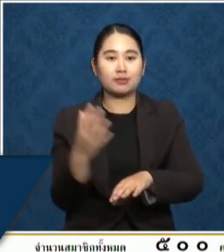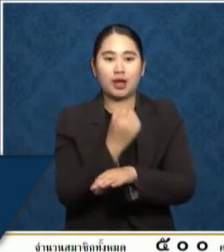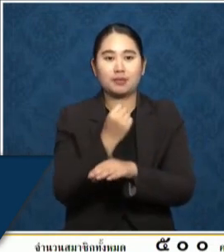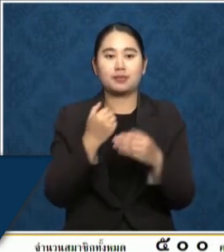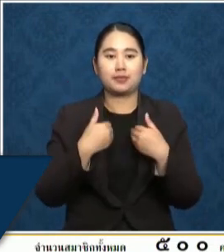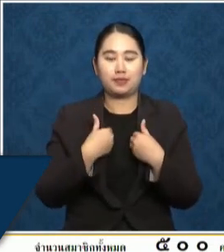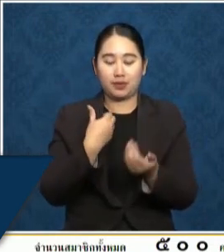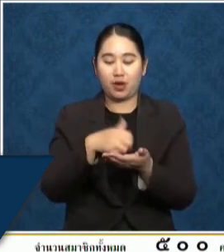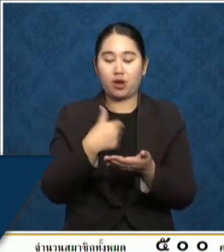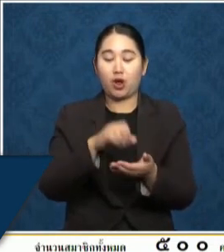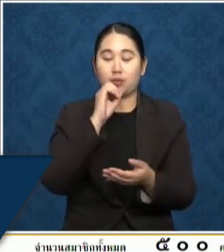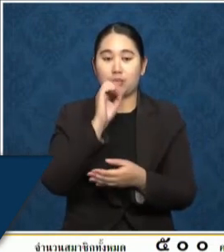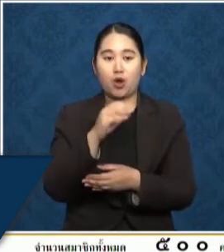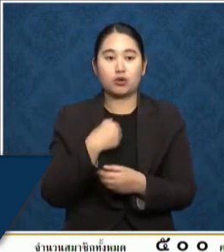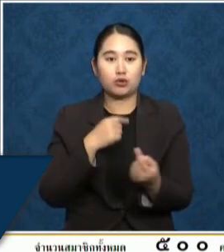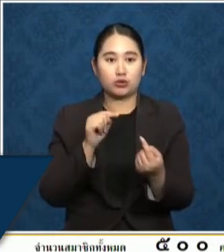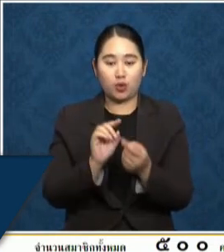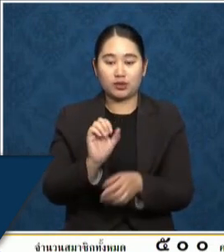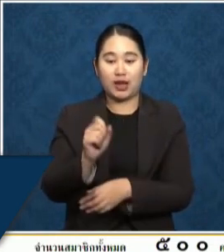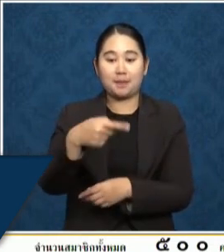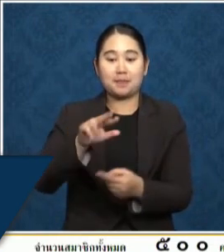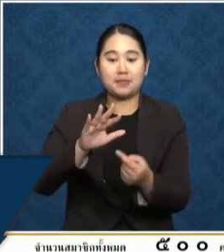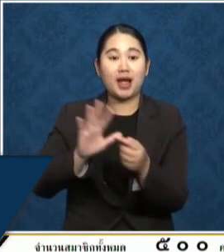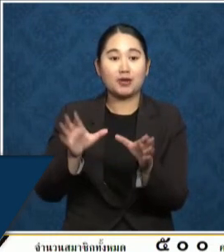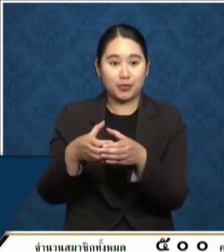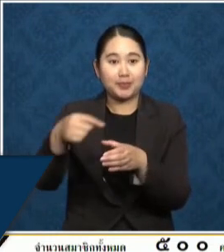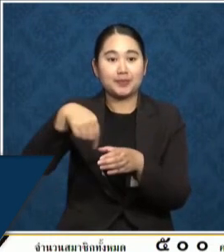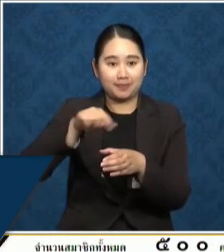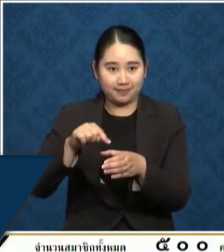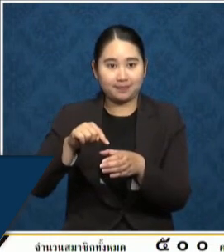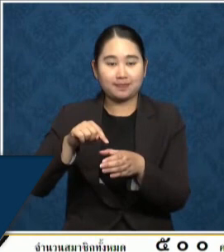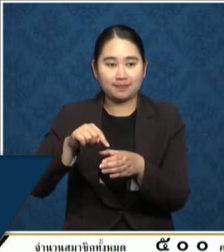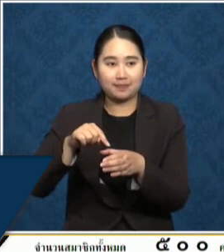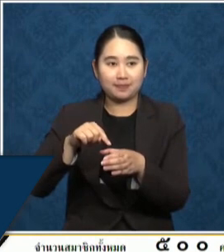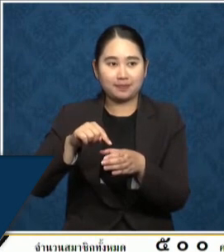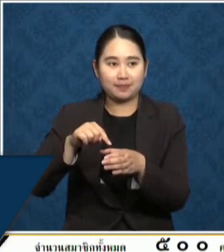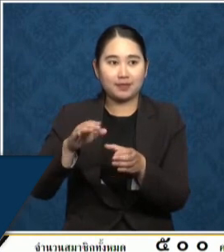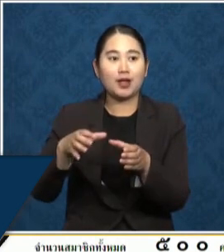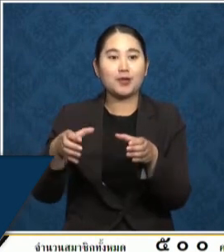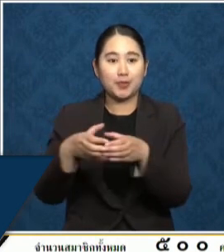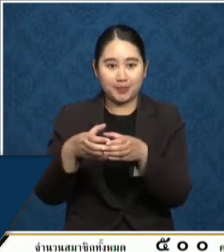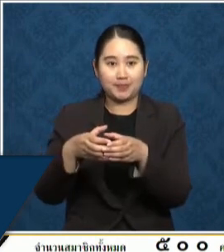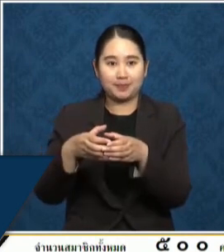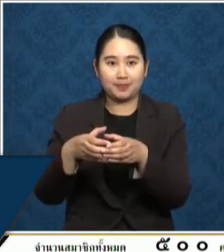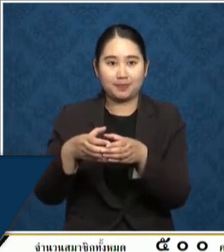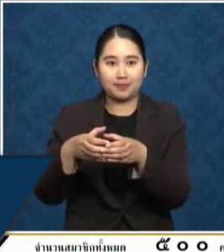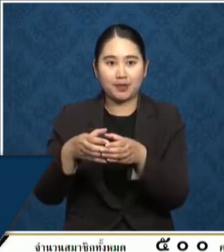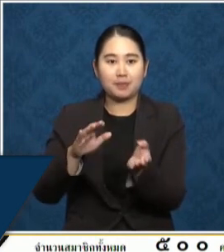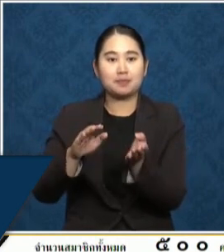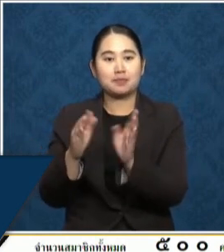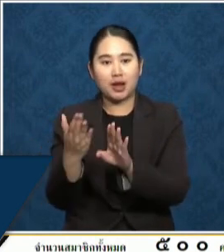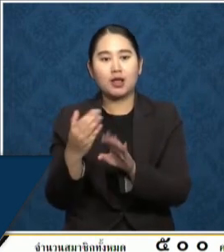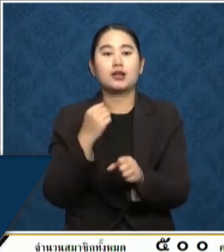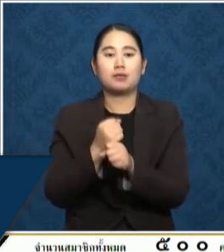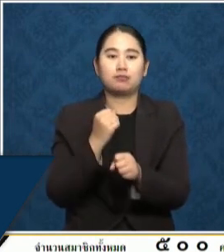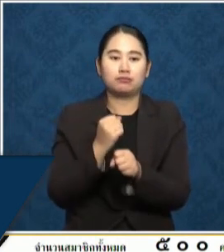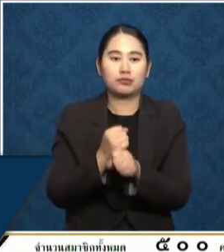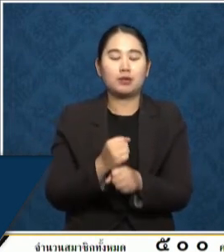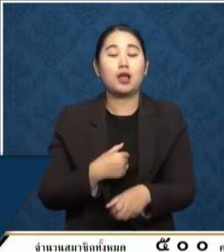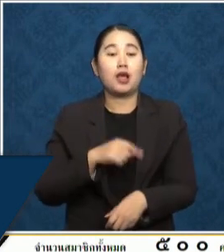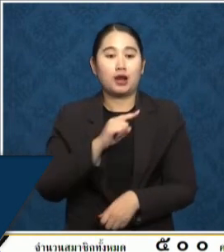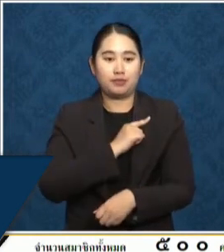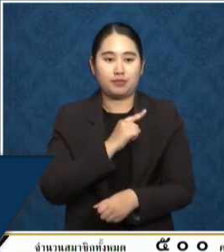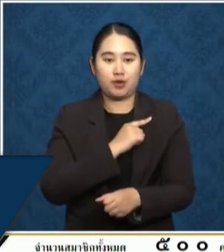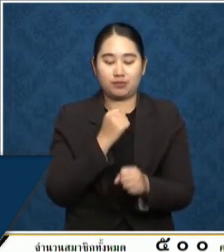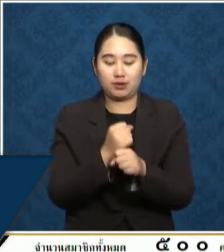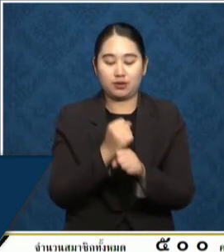คำสั่งนี้คือการฟื้นสภาษที่ปรึษาการบริหารและการพัฒนาจัหวดชัแนใต้และเตรียมพริปนเรือนให้มีบ